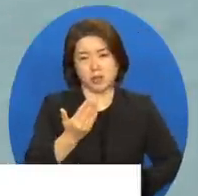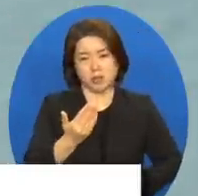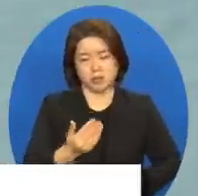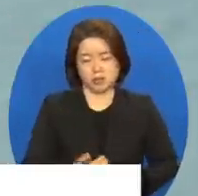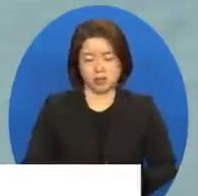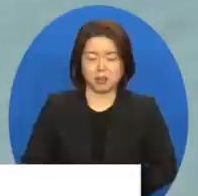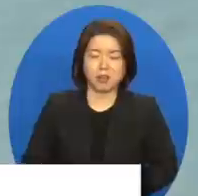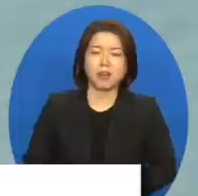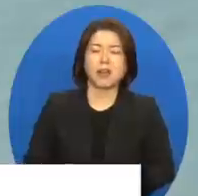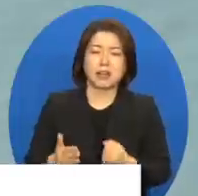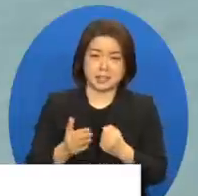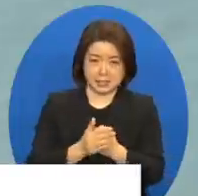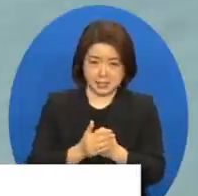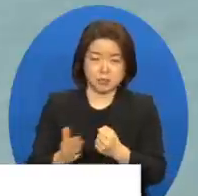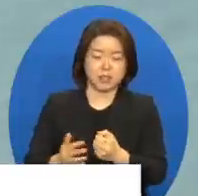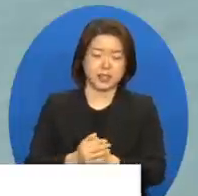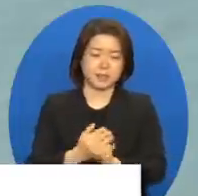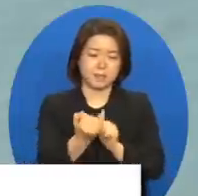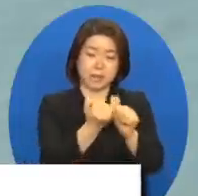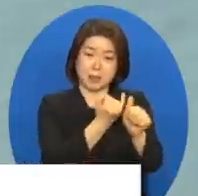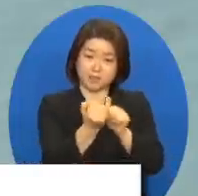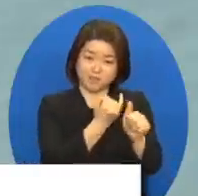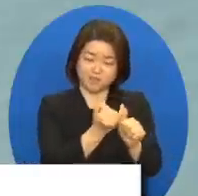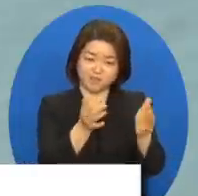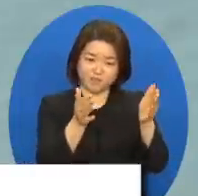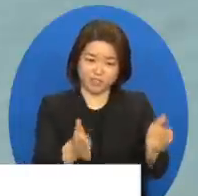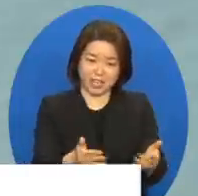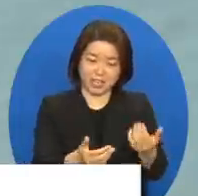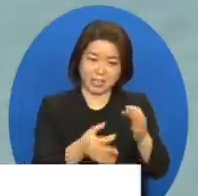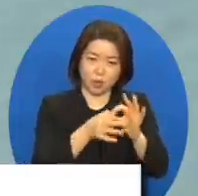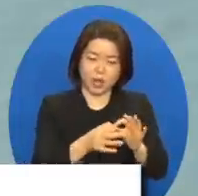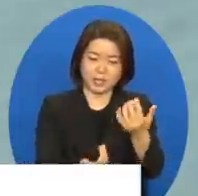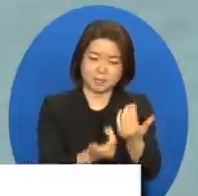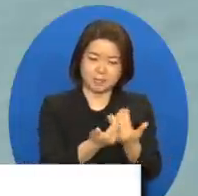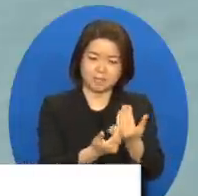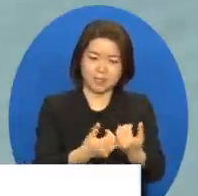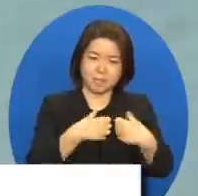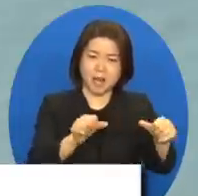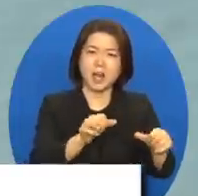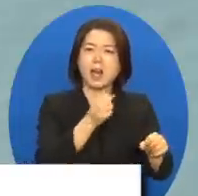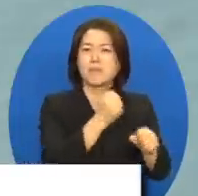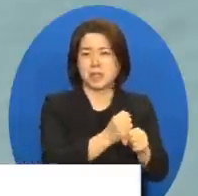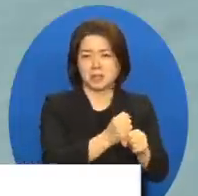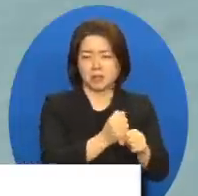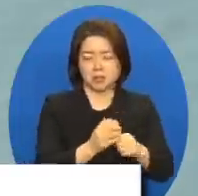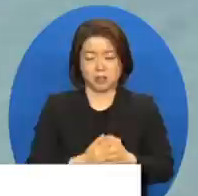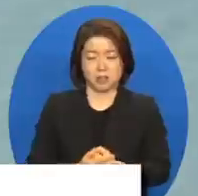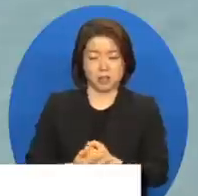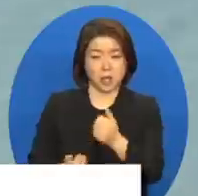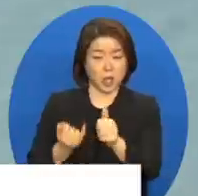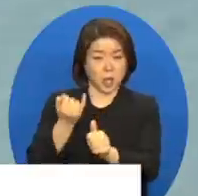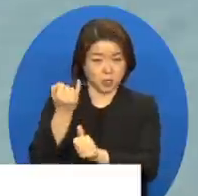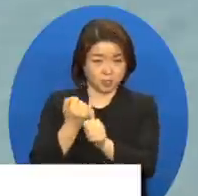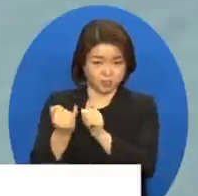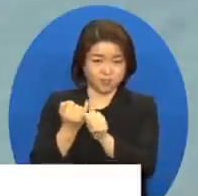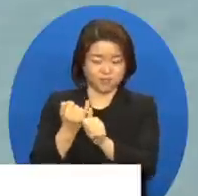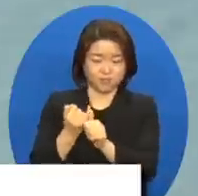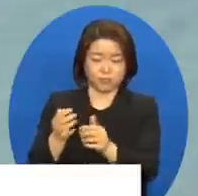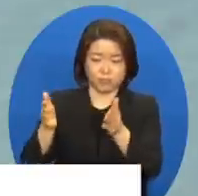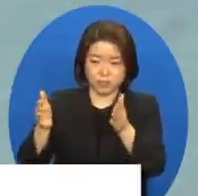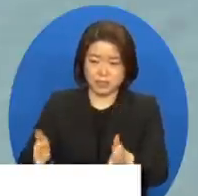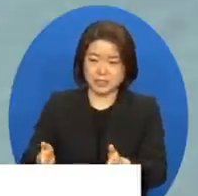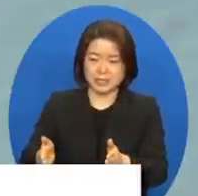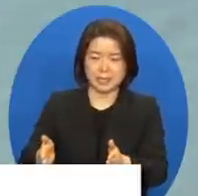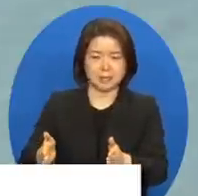그래서 부부 사이를 깨뜨리는 겁니다. 여러분 부부 사이에 어려움이 있으신 가정은 그